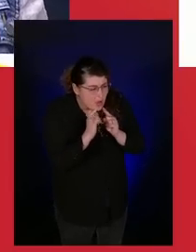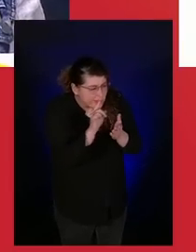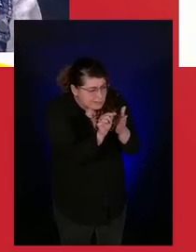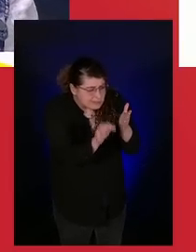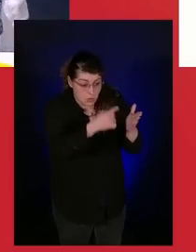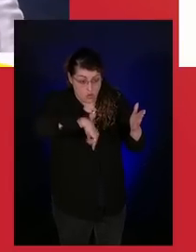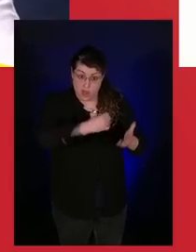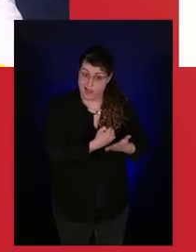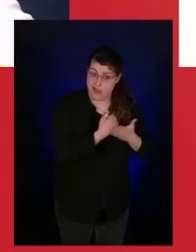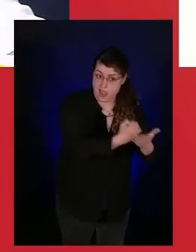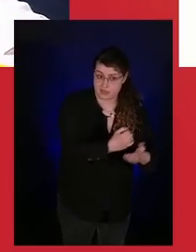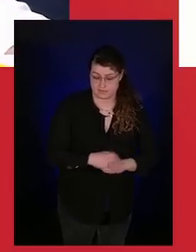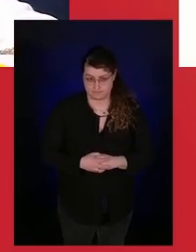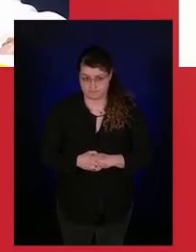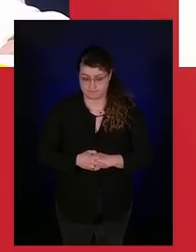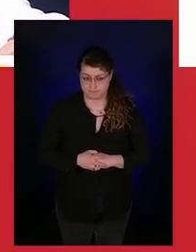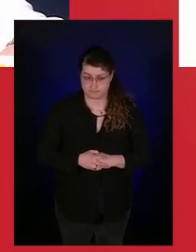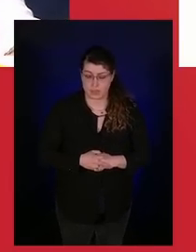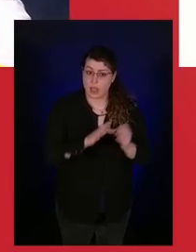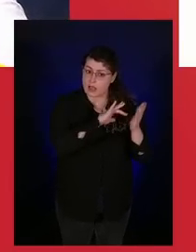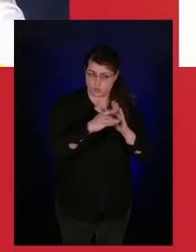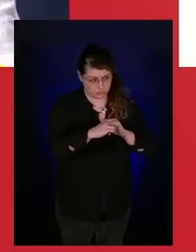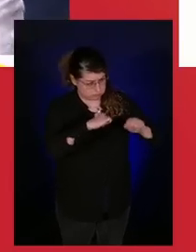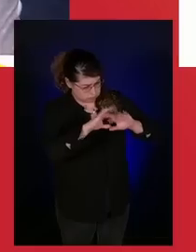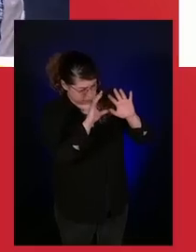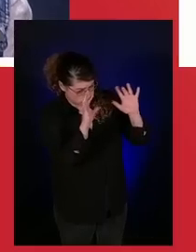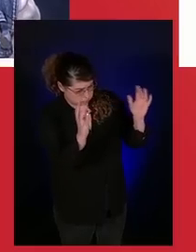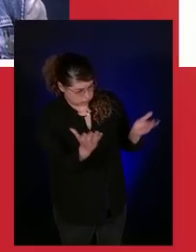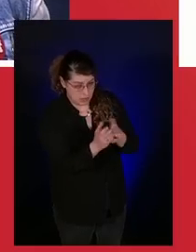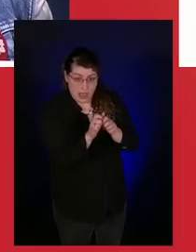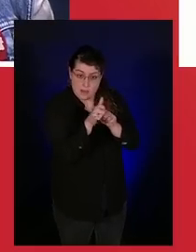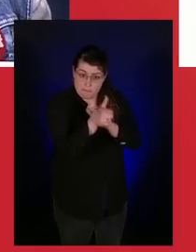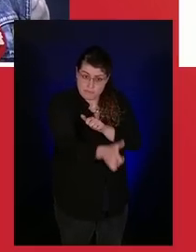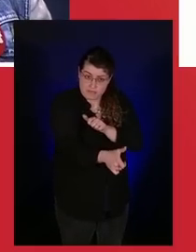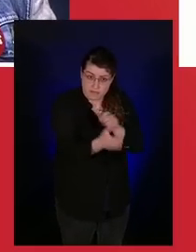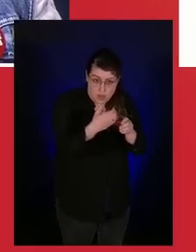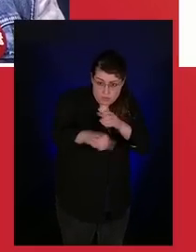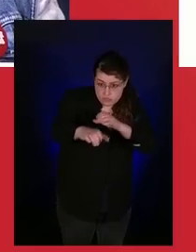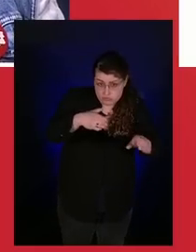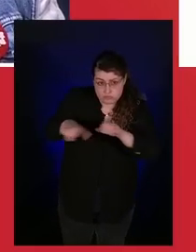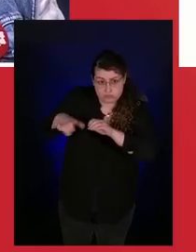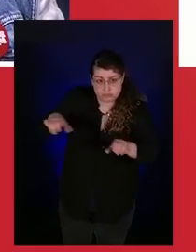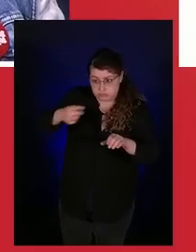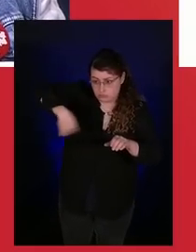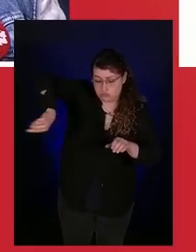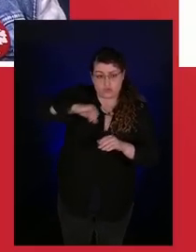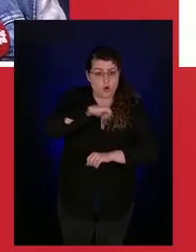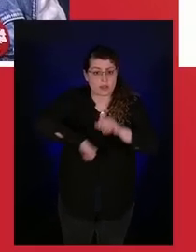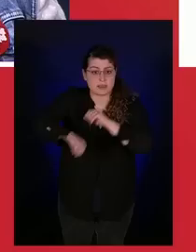éventuelles. Toutes ces tâches aboutissent au reversement vers nos organisations.